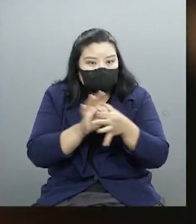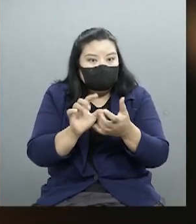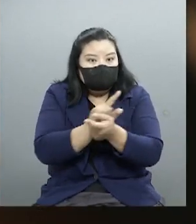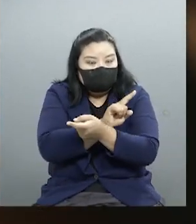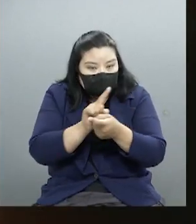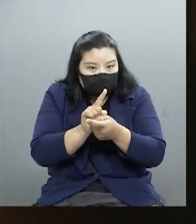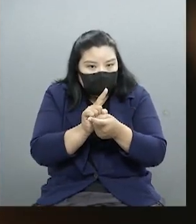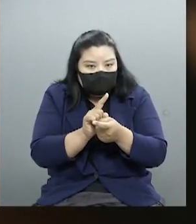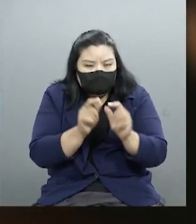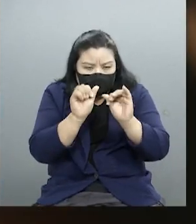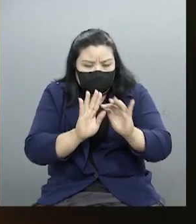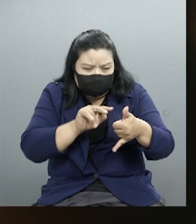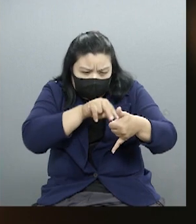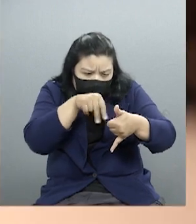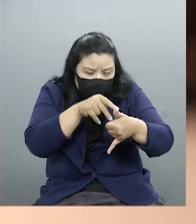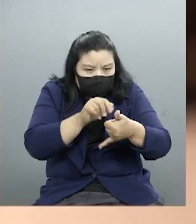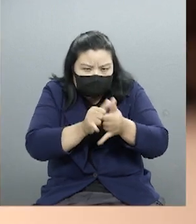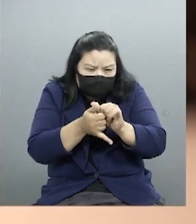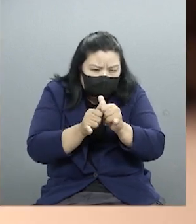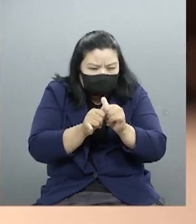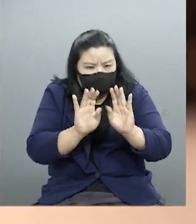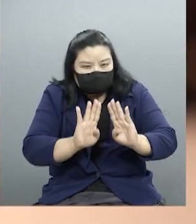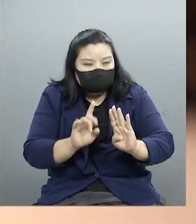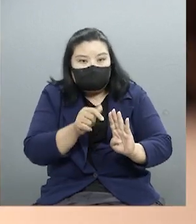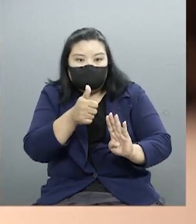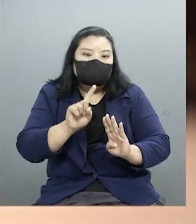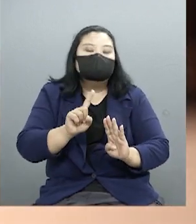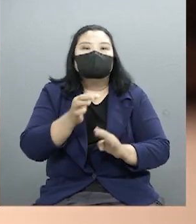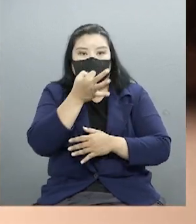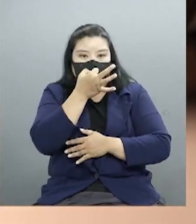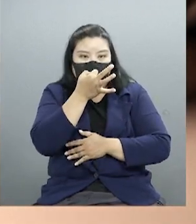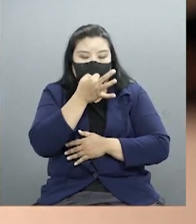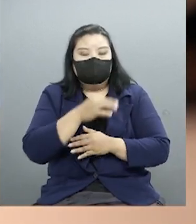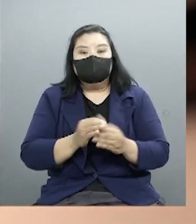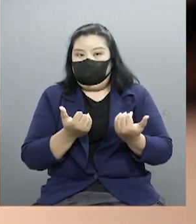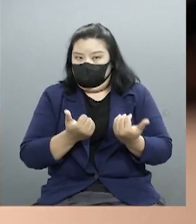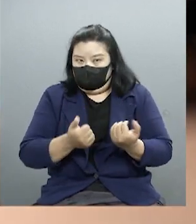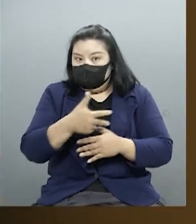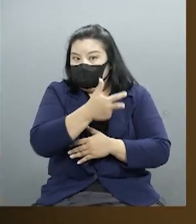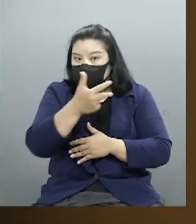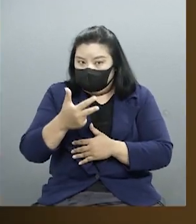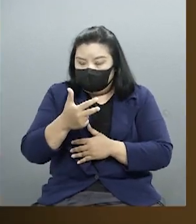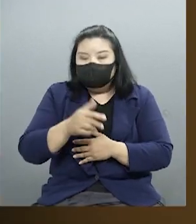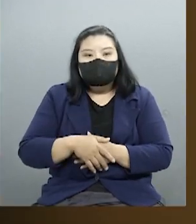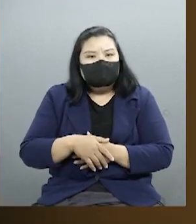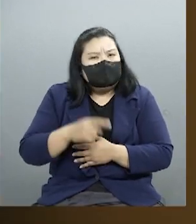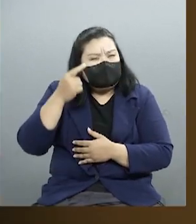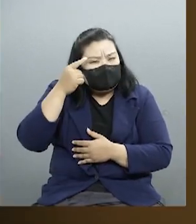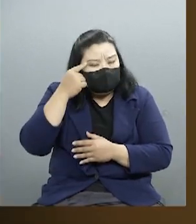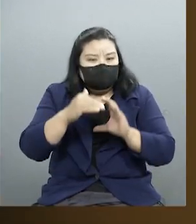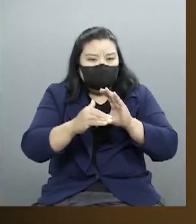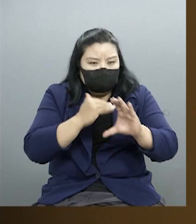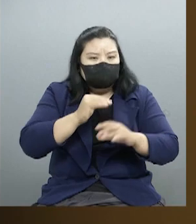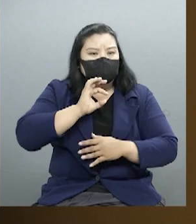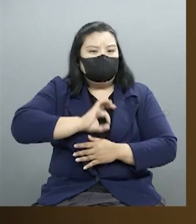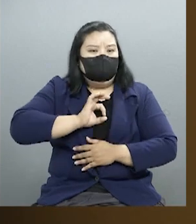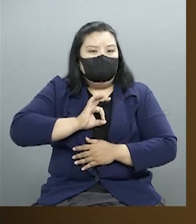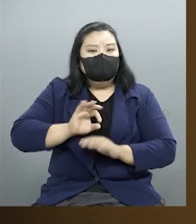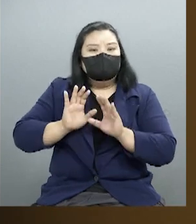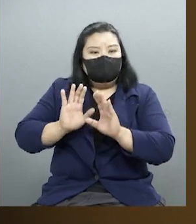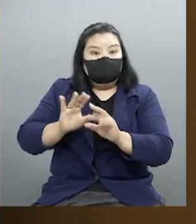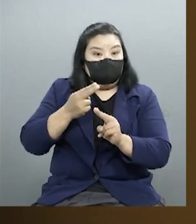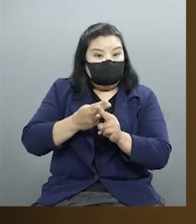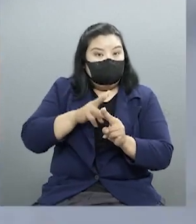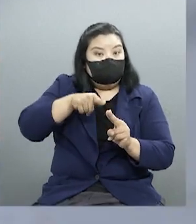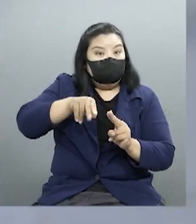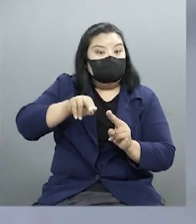Creator กับ Sex Worker ด้วยเปิดบ้านไทย PBS ได้ส่งต่อความคิดเห็นของคุณผู้ชมให้กับคุณจิ